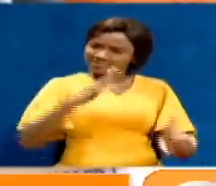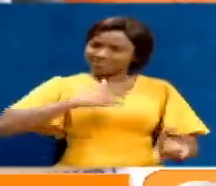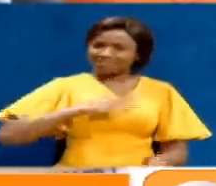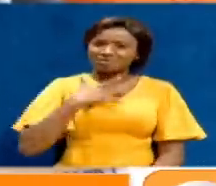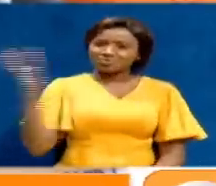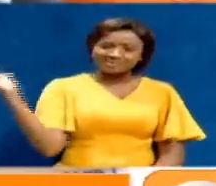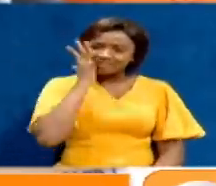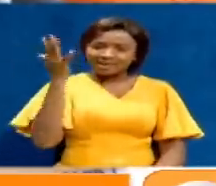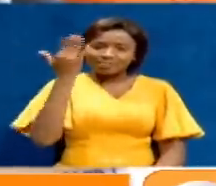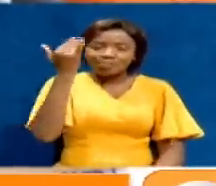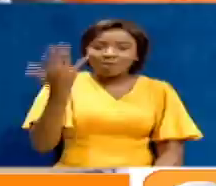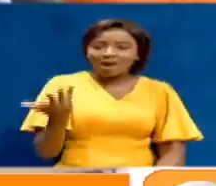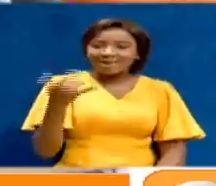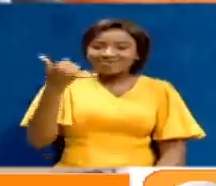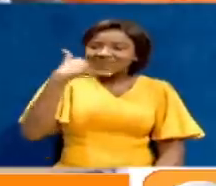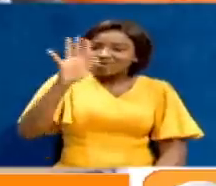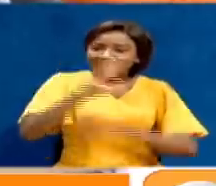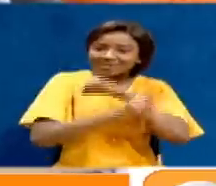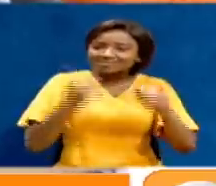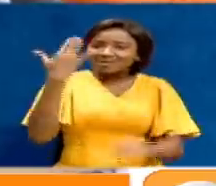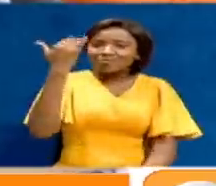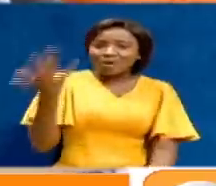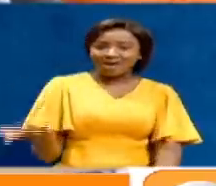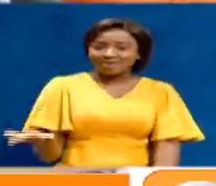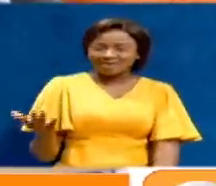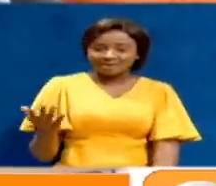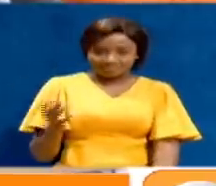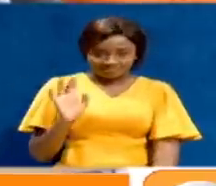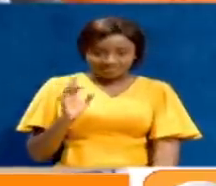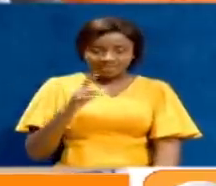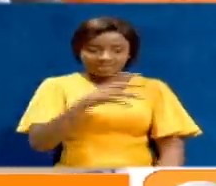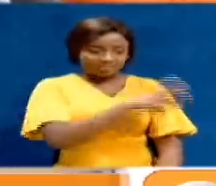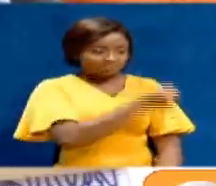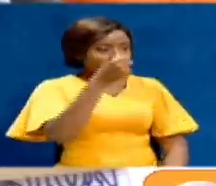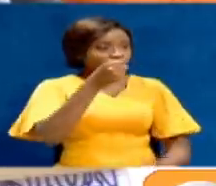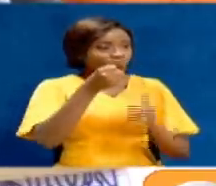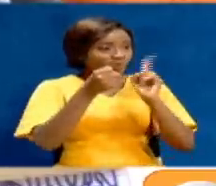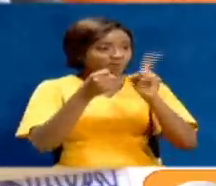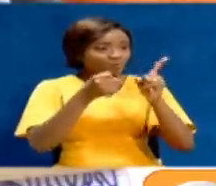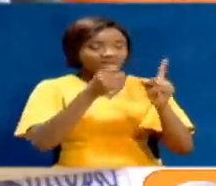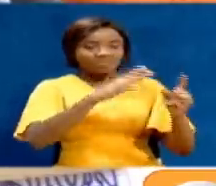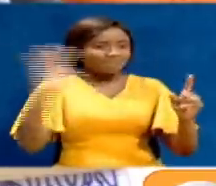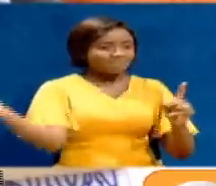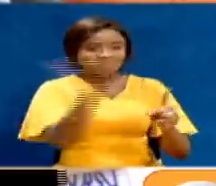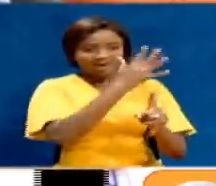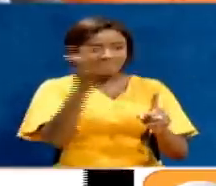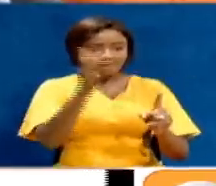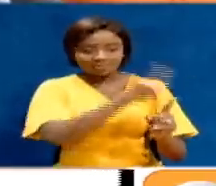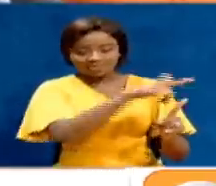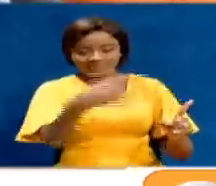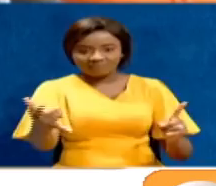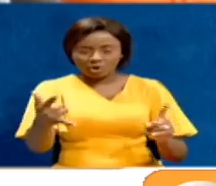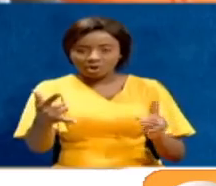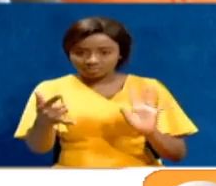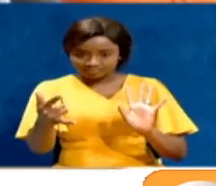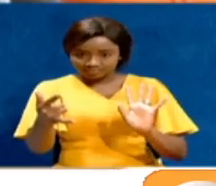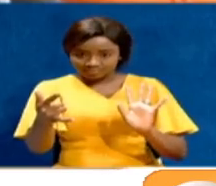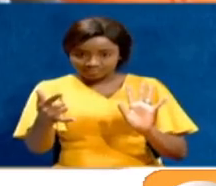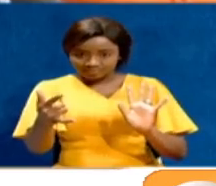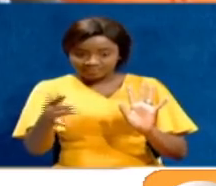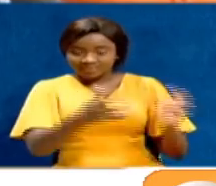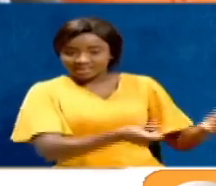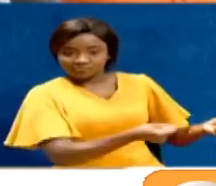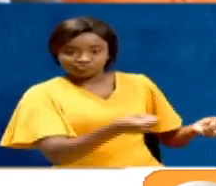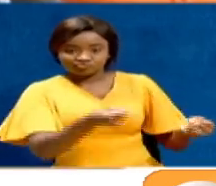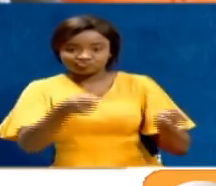mtoto kofi na unamnyang'anya simu? Alichukua kijana wangu na akampiga kofi ingine mpaka kijana kaanguka chini. Na